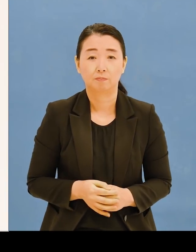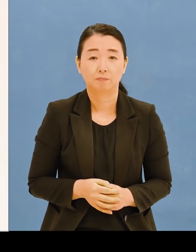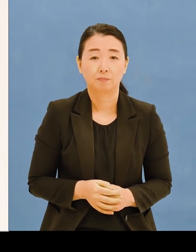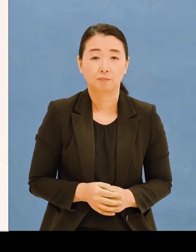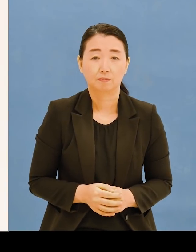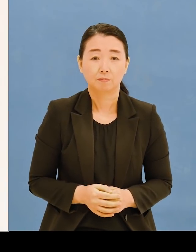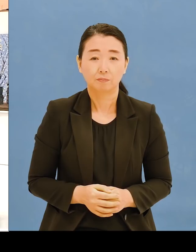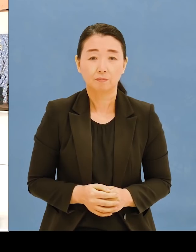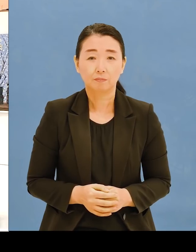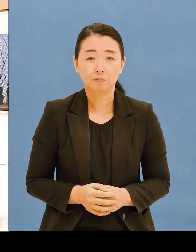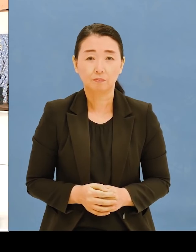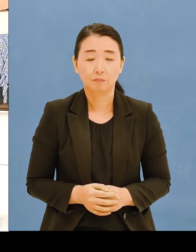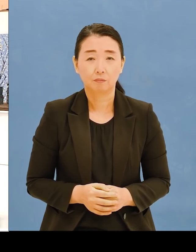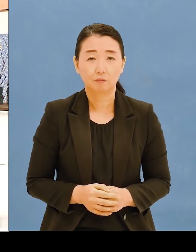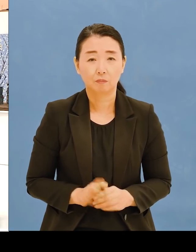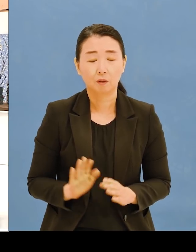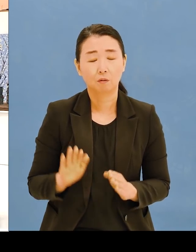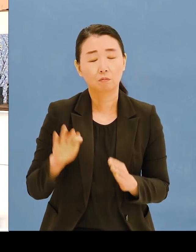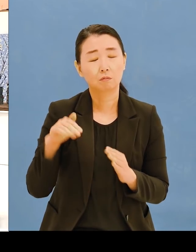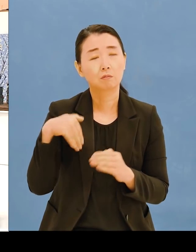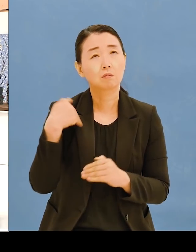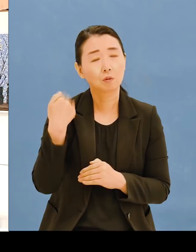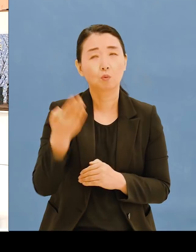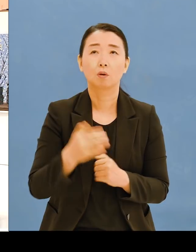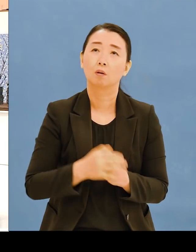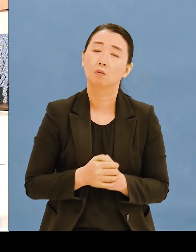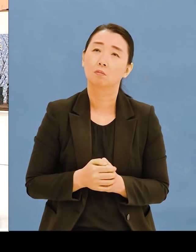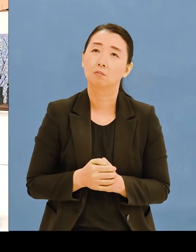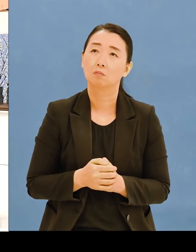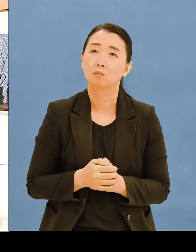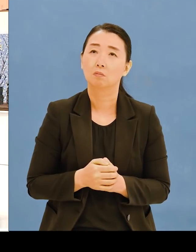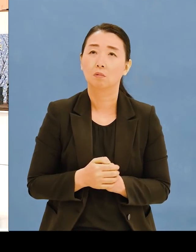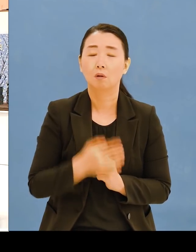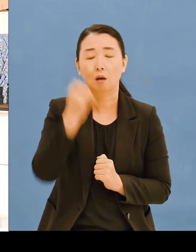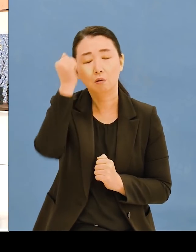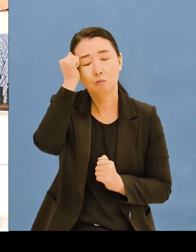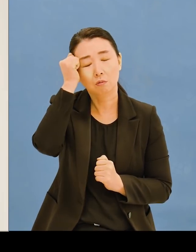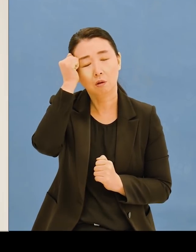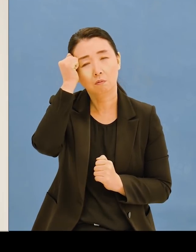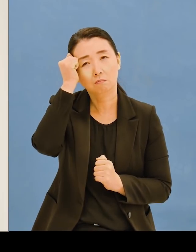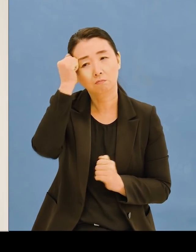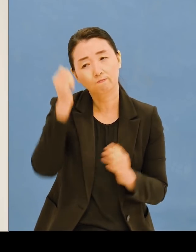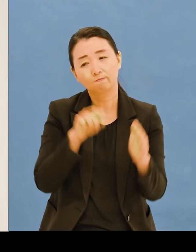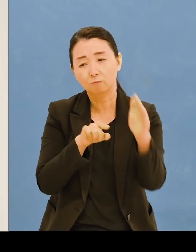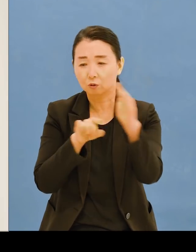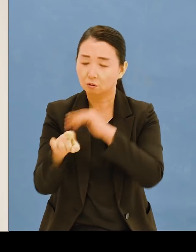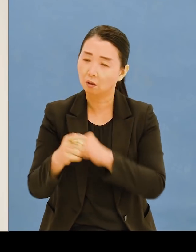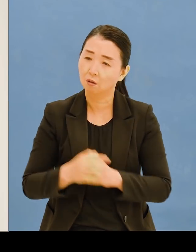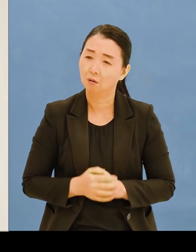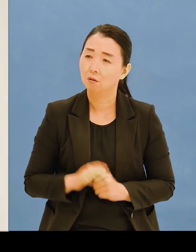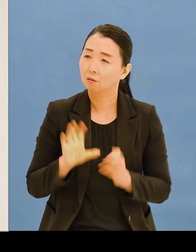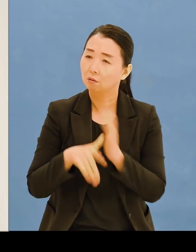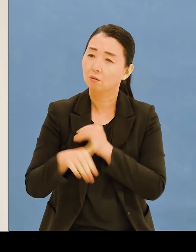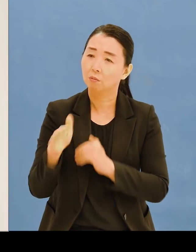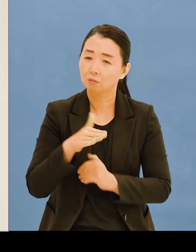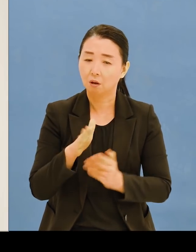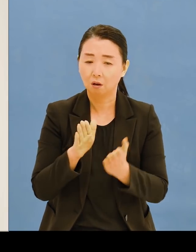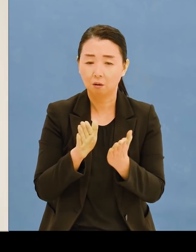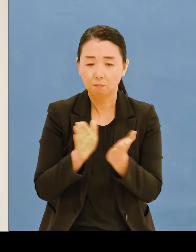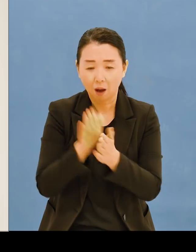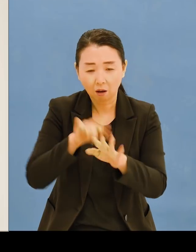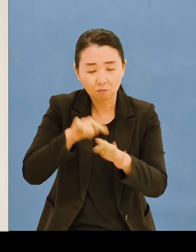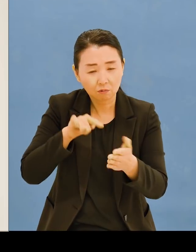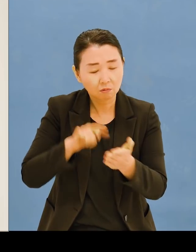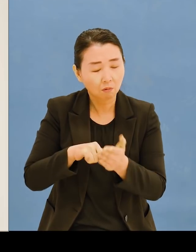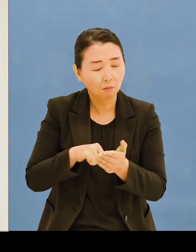하더라고요. 그리고 나서 기숙사로 돌아왔어요. 네. 근데 그 순간부터 열정만 가지고 목회하는 것이